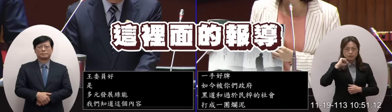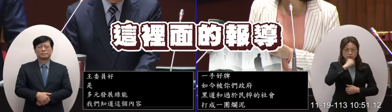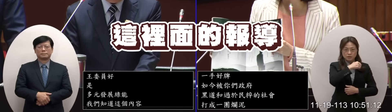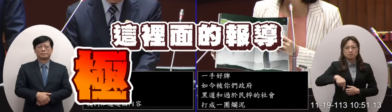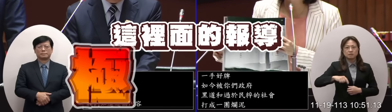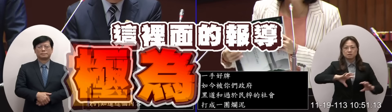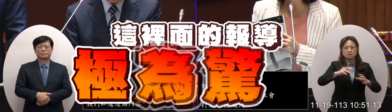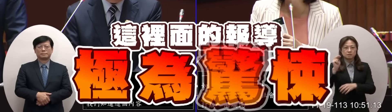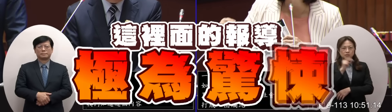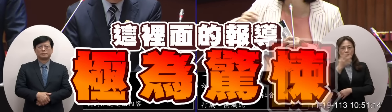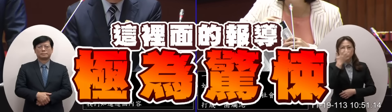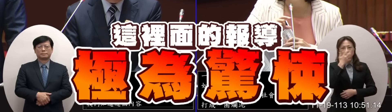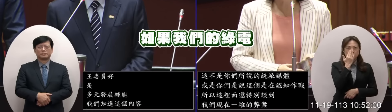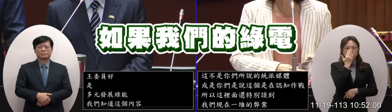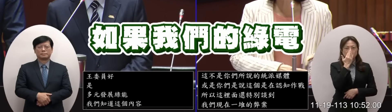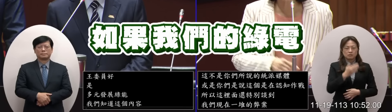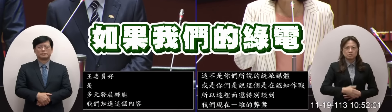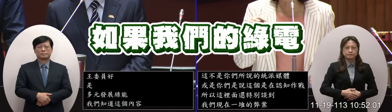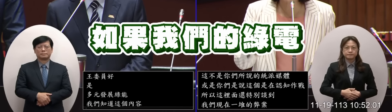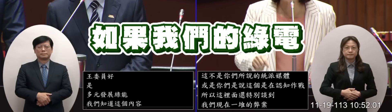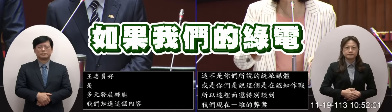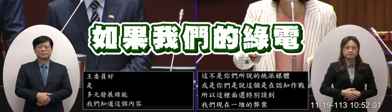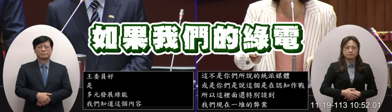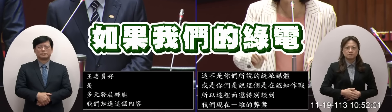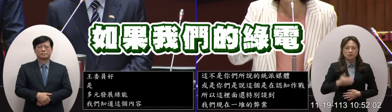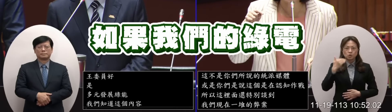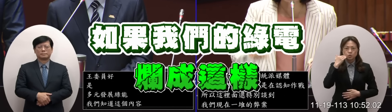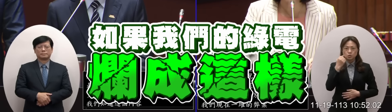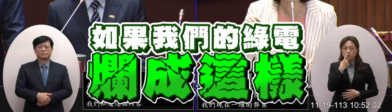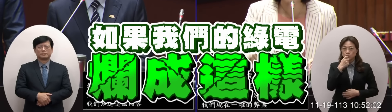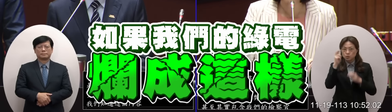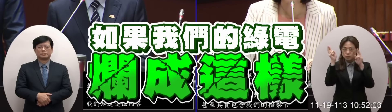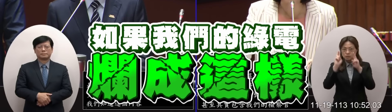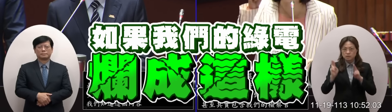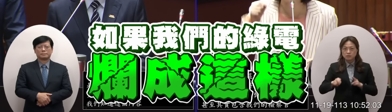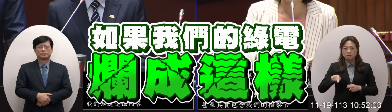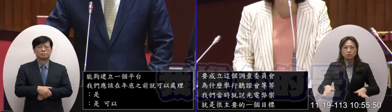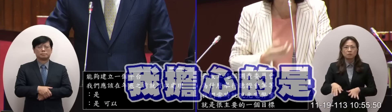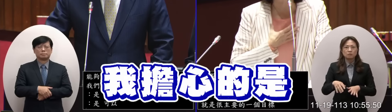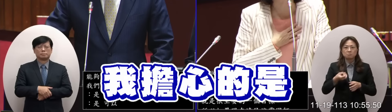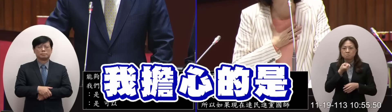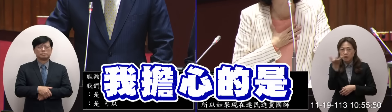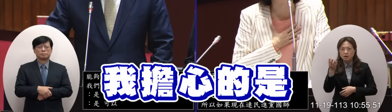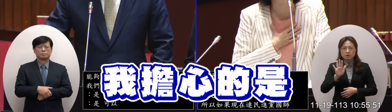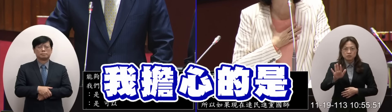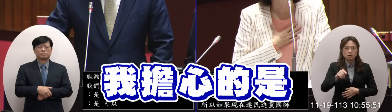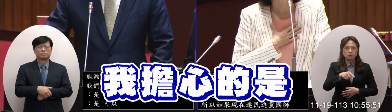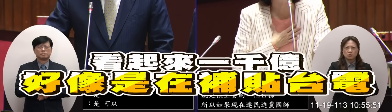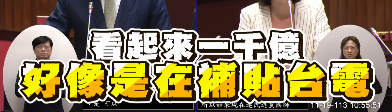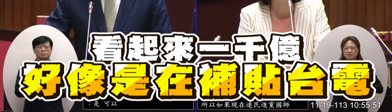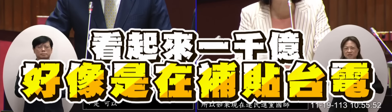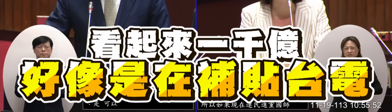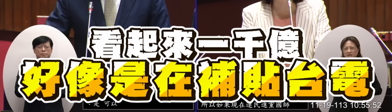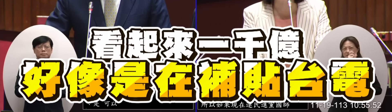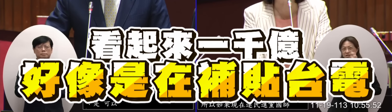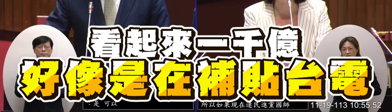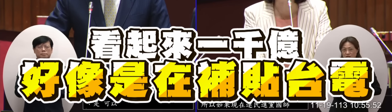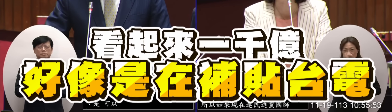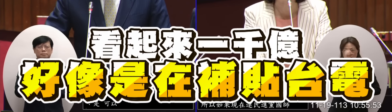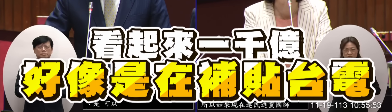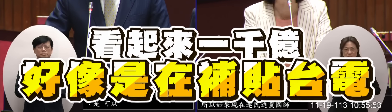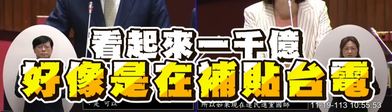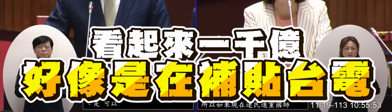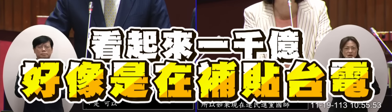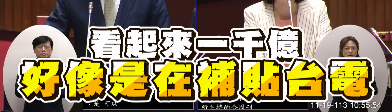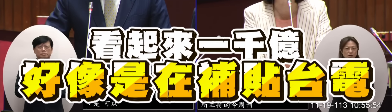里面的报道啊极为惊悚。如果我们的绿电烂成这样子，我担心的是，你看起来1000亿好像